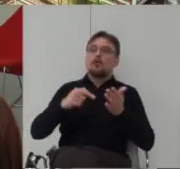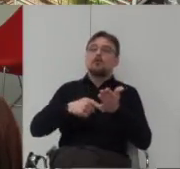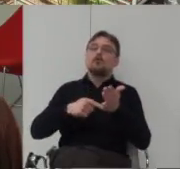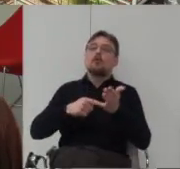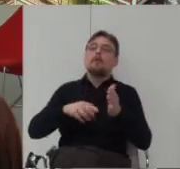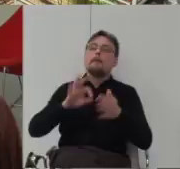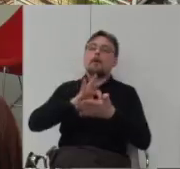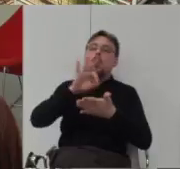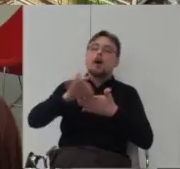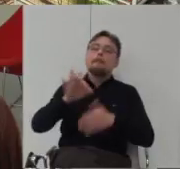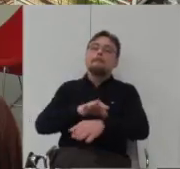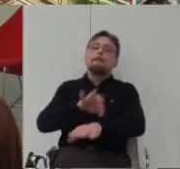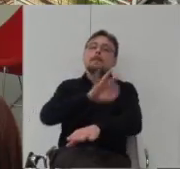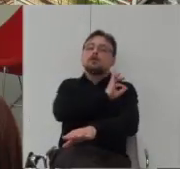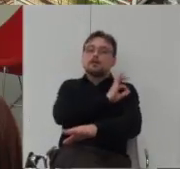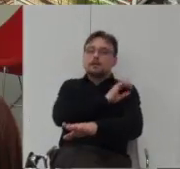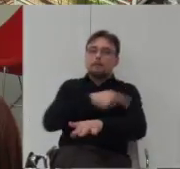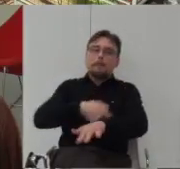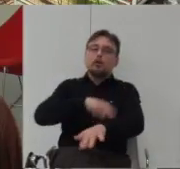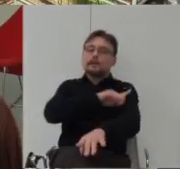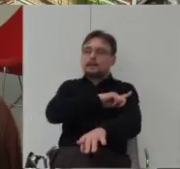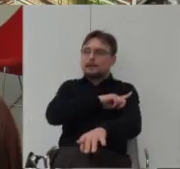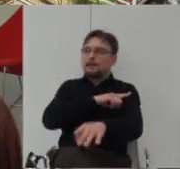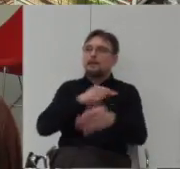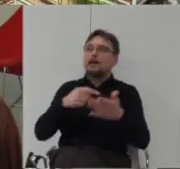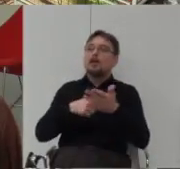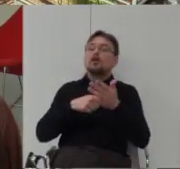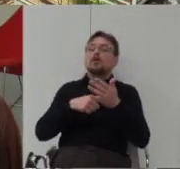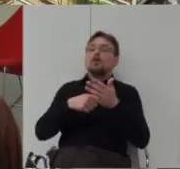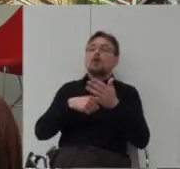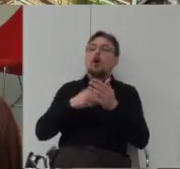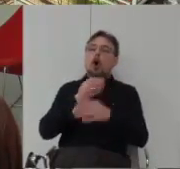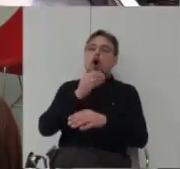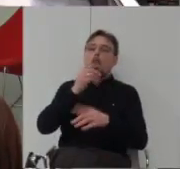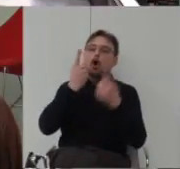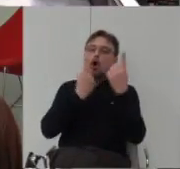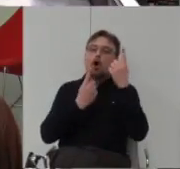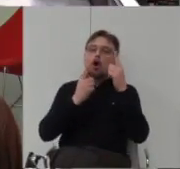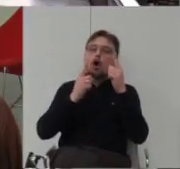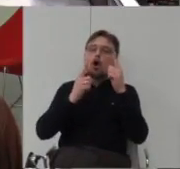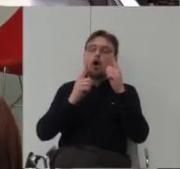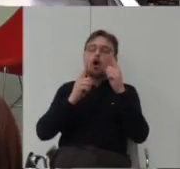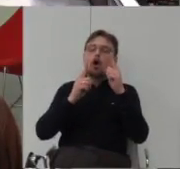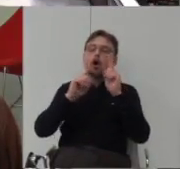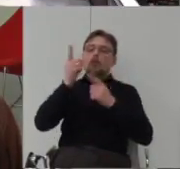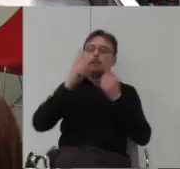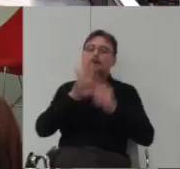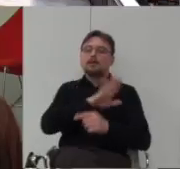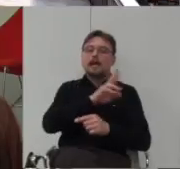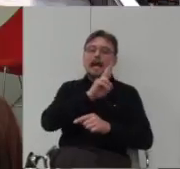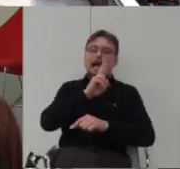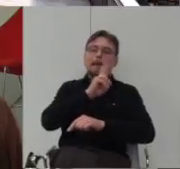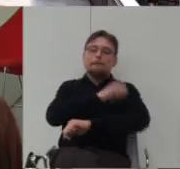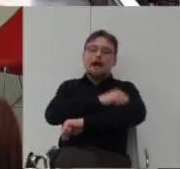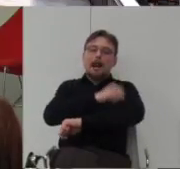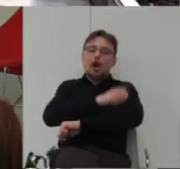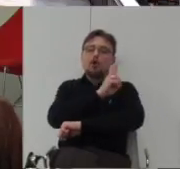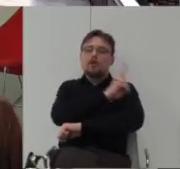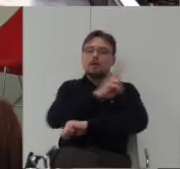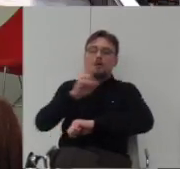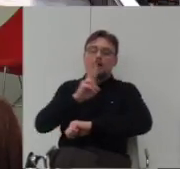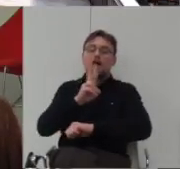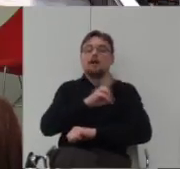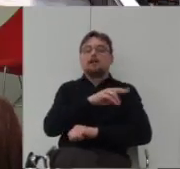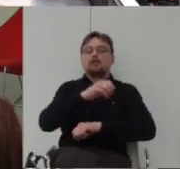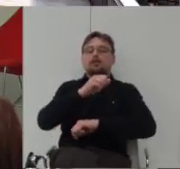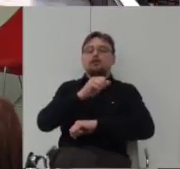poznański projekt, w którym szklarnie mają być na balkonach przynależnych do każdego z mieszkań. To były prywatne